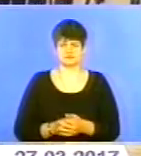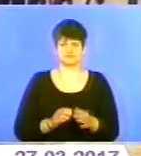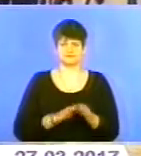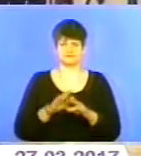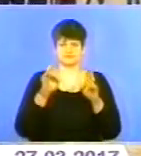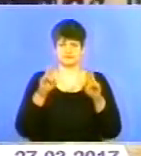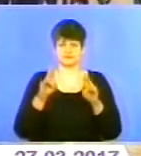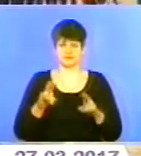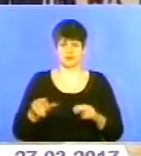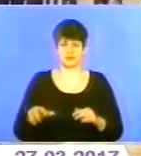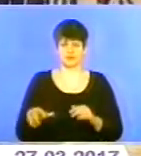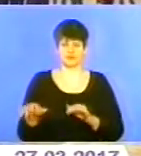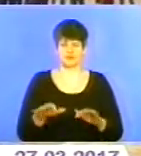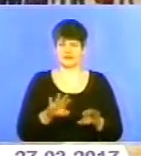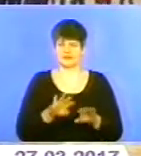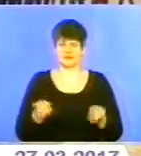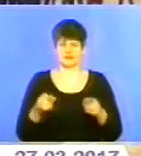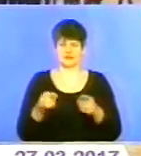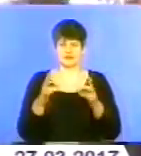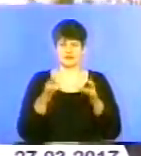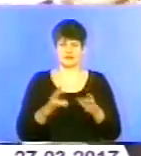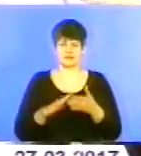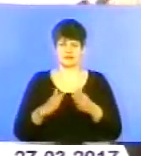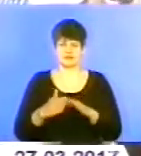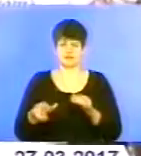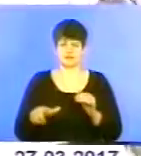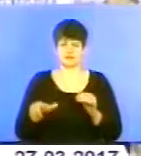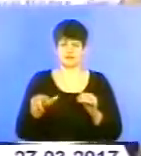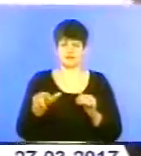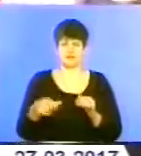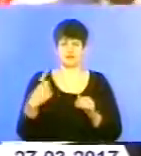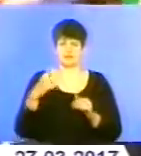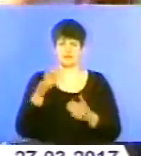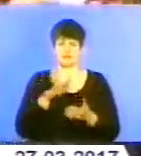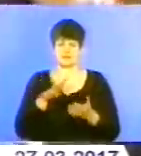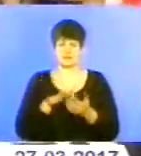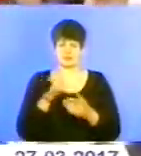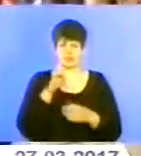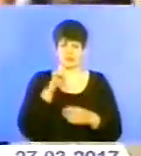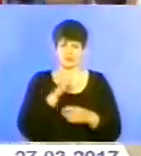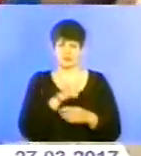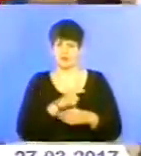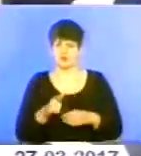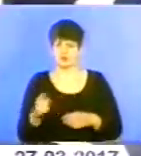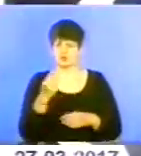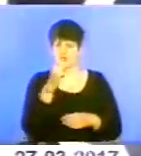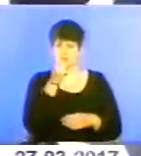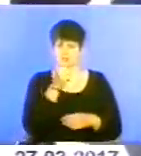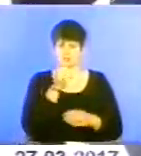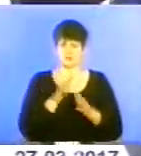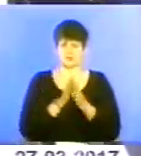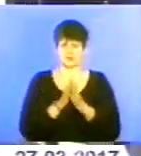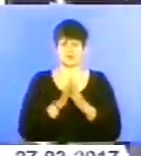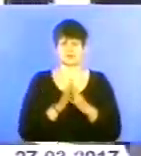Дотримуватись правил дорожнього руху, не створювати аварійних ситуацій на автошляхах – у обласних центрах України впродовж місяця закликатимуть